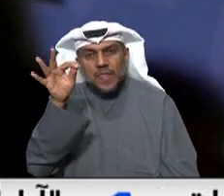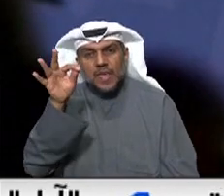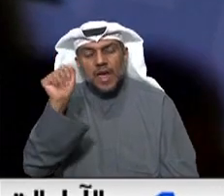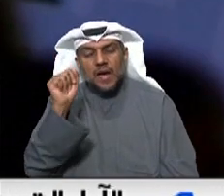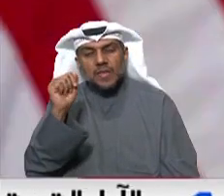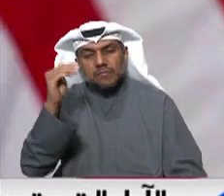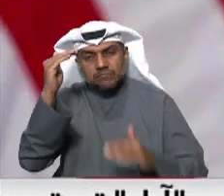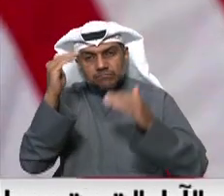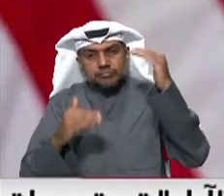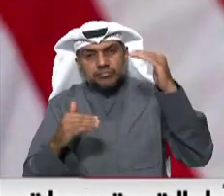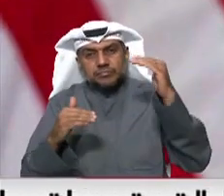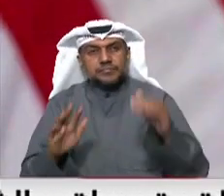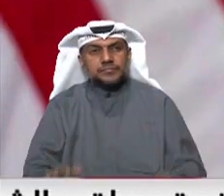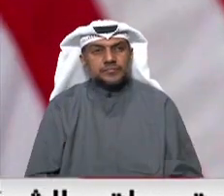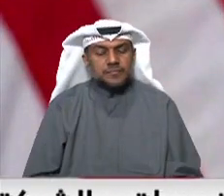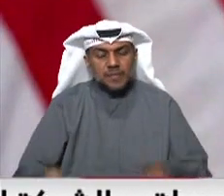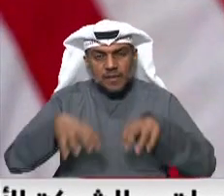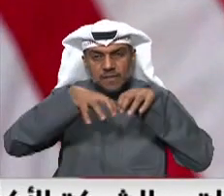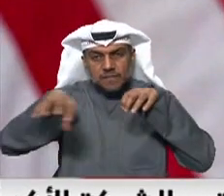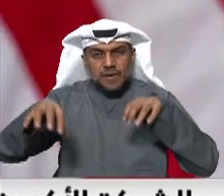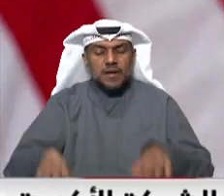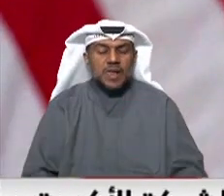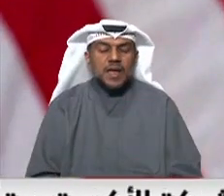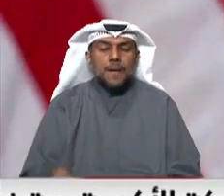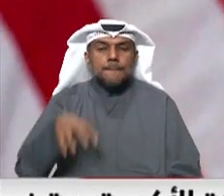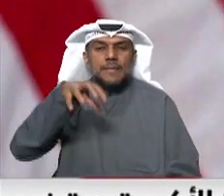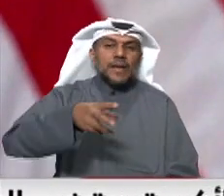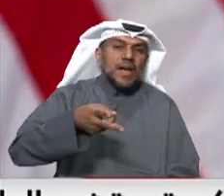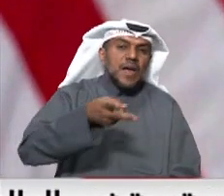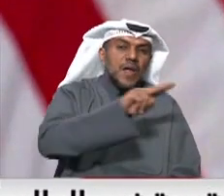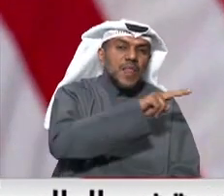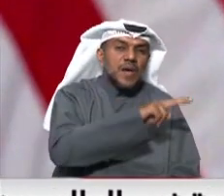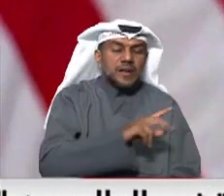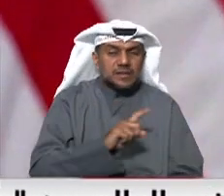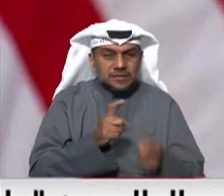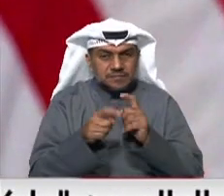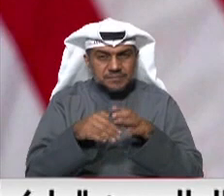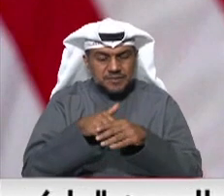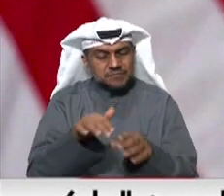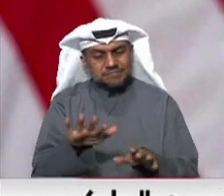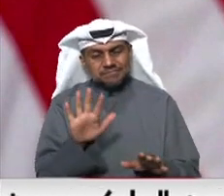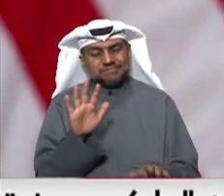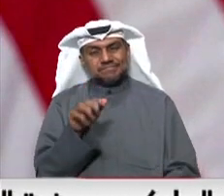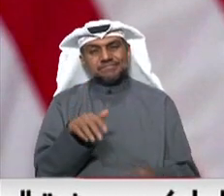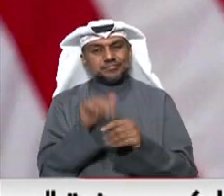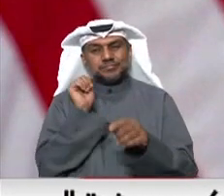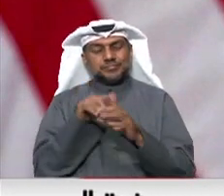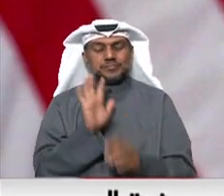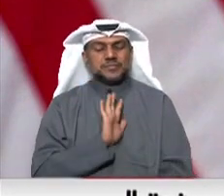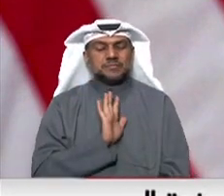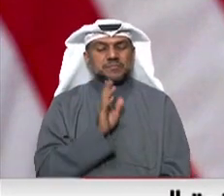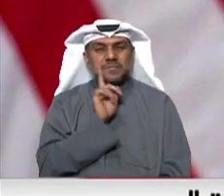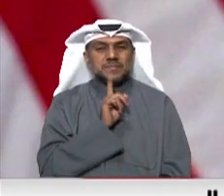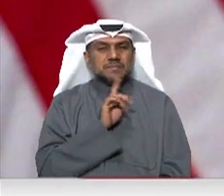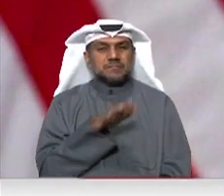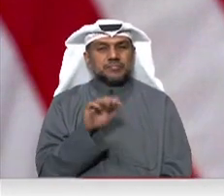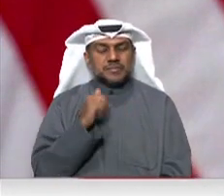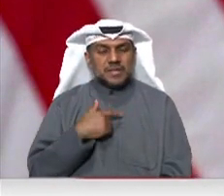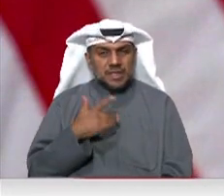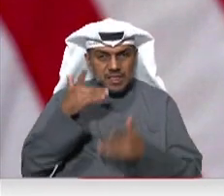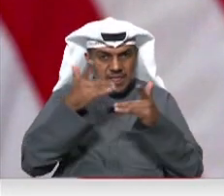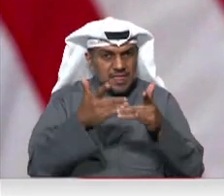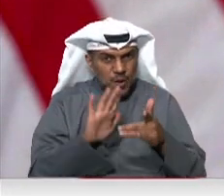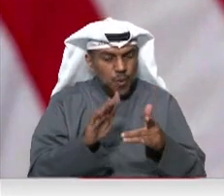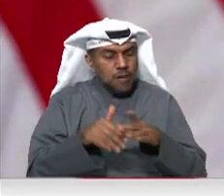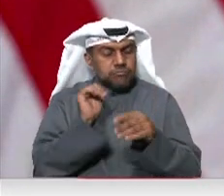الاصوات حاكم ولايه فلوريدا روندي سانتس انسحب من السباق الانتخابي قبل يوم من بدء الاقتراع في نيو هامشير واعلن